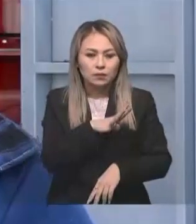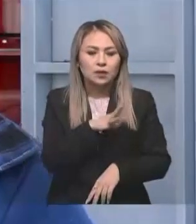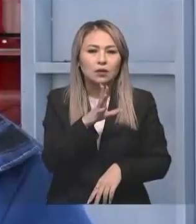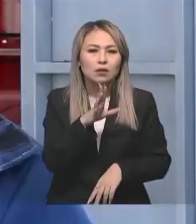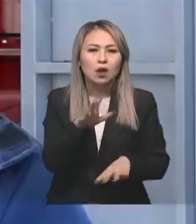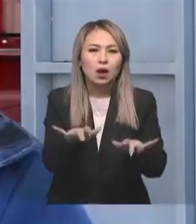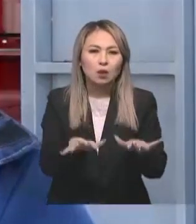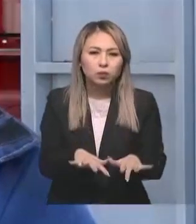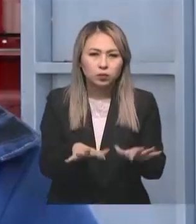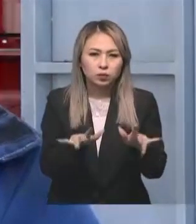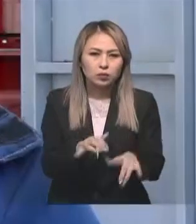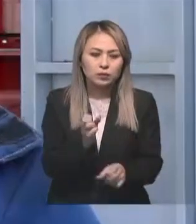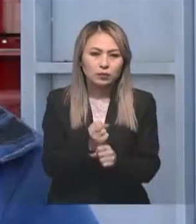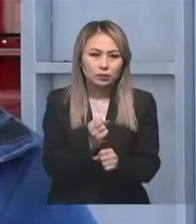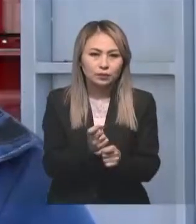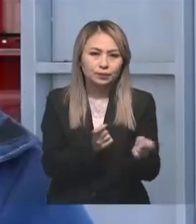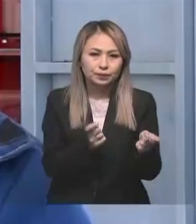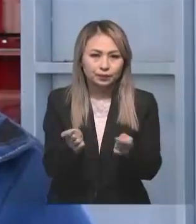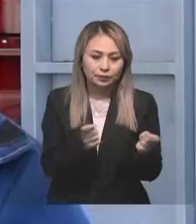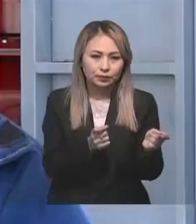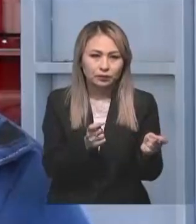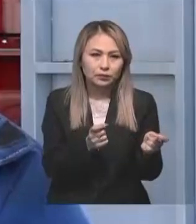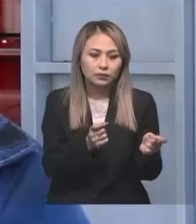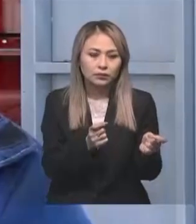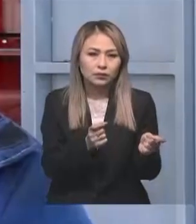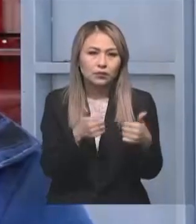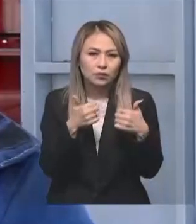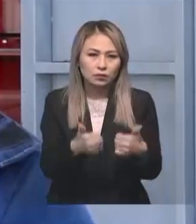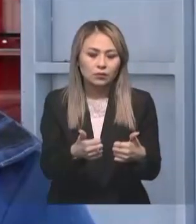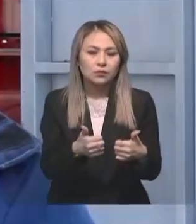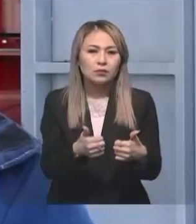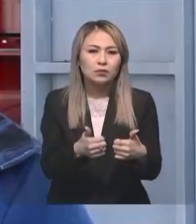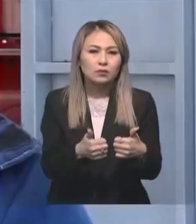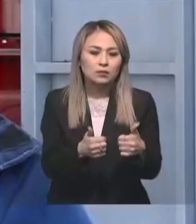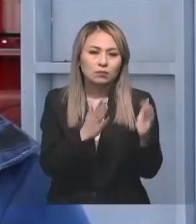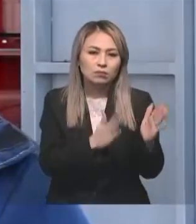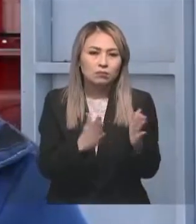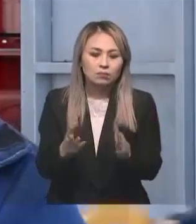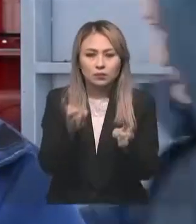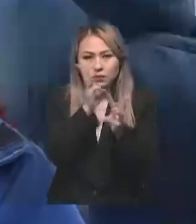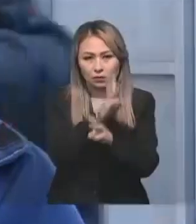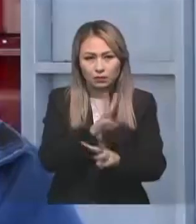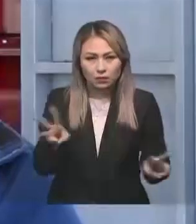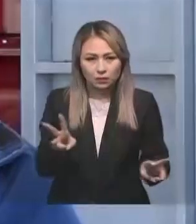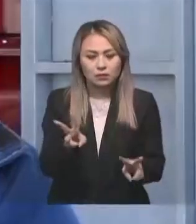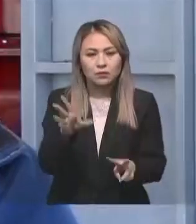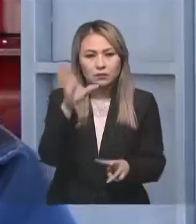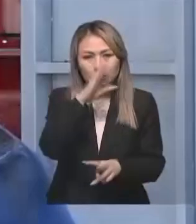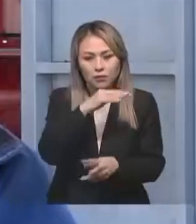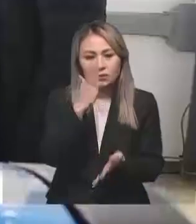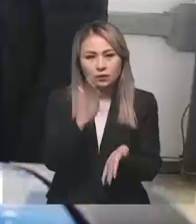басқарылады бәрі. Бәрі жақсы. Айлығымыз орны уақытымен береді, айлығымыз жеткілікті